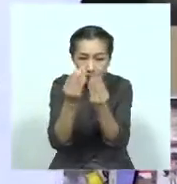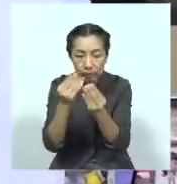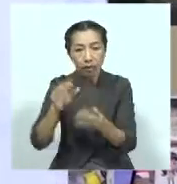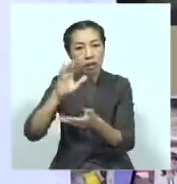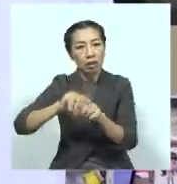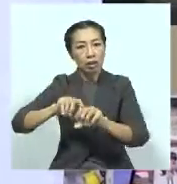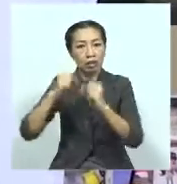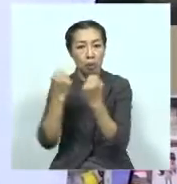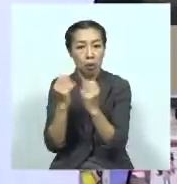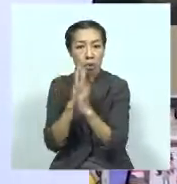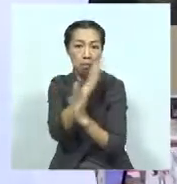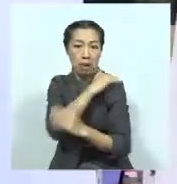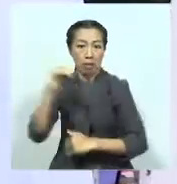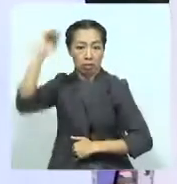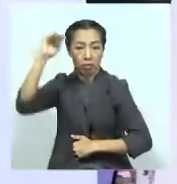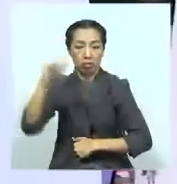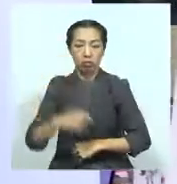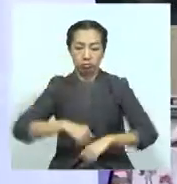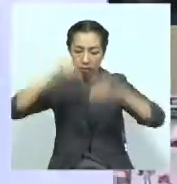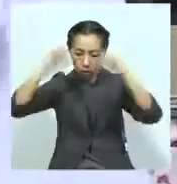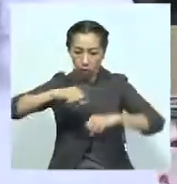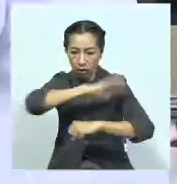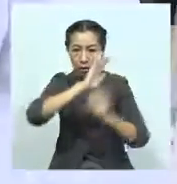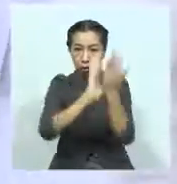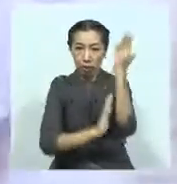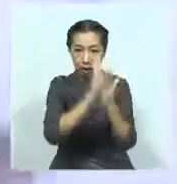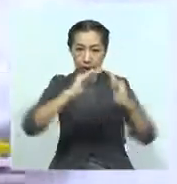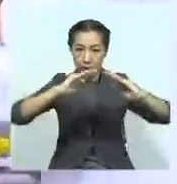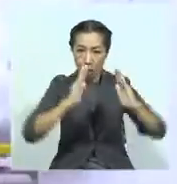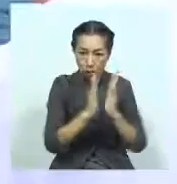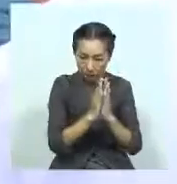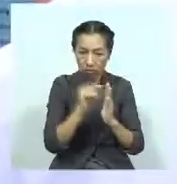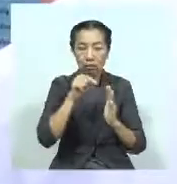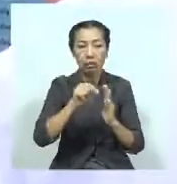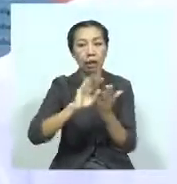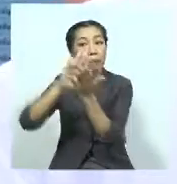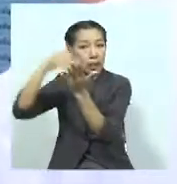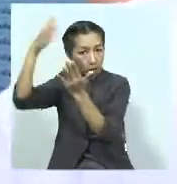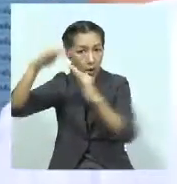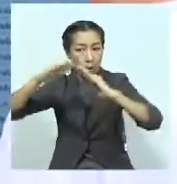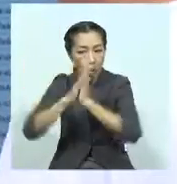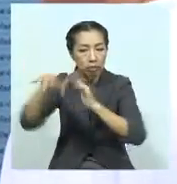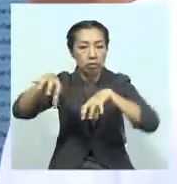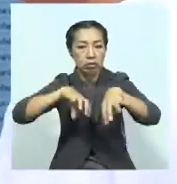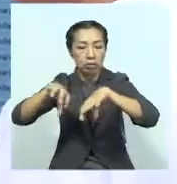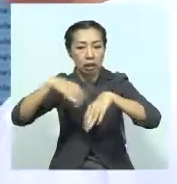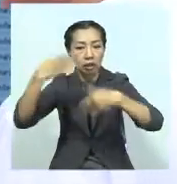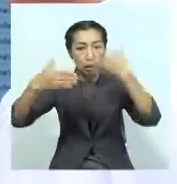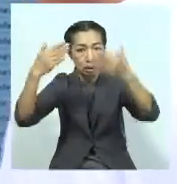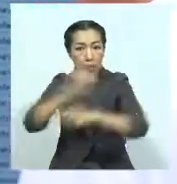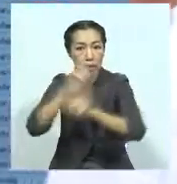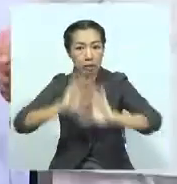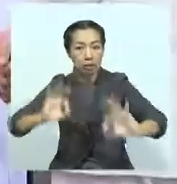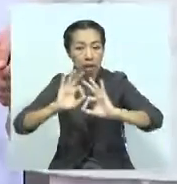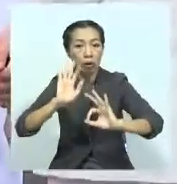าเถรสมาคมมีมติให้วัดทั่วประเทศไทยนะคะและวัดในต่างประเทศจัดกิจกรรมวันสำคัญทางพระพุทธศา